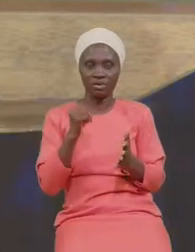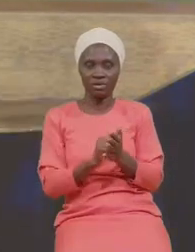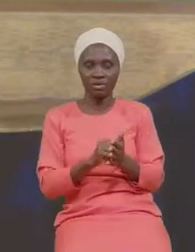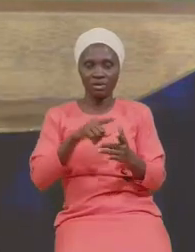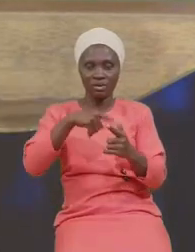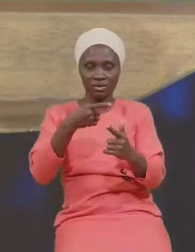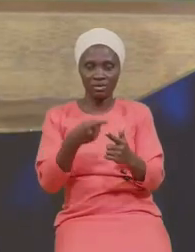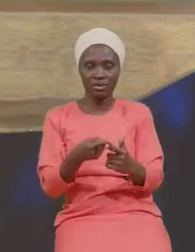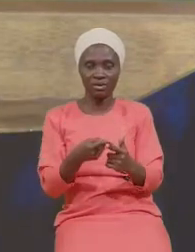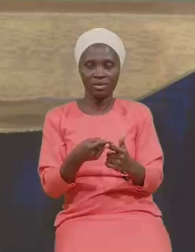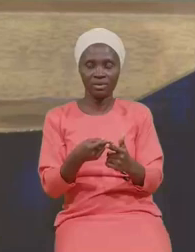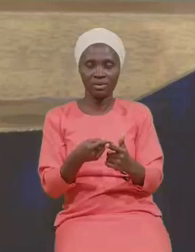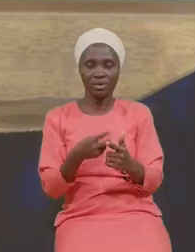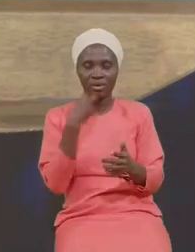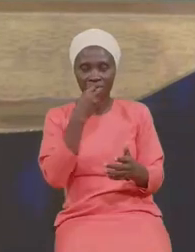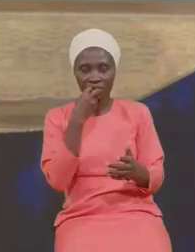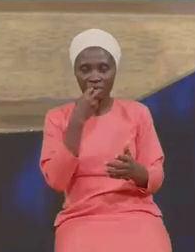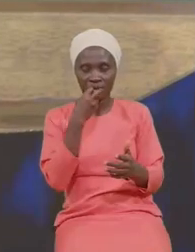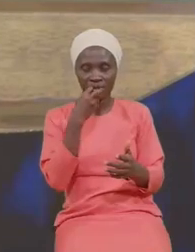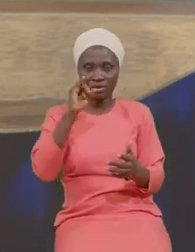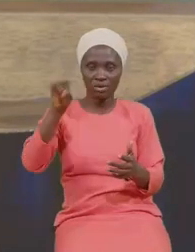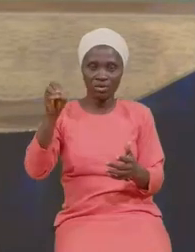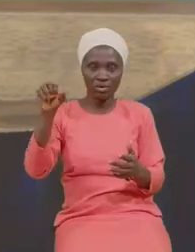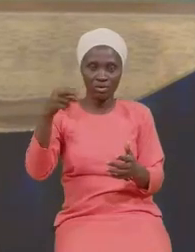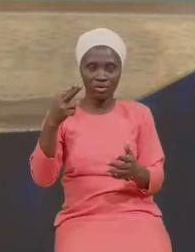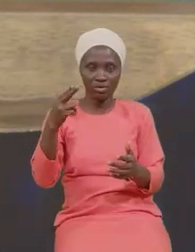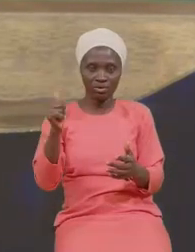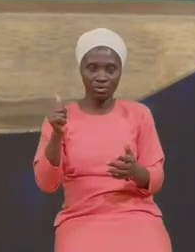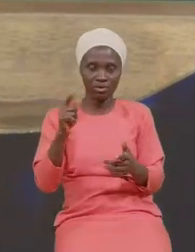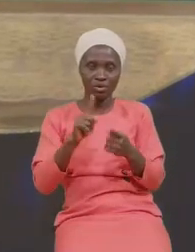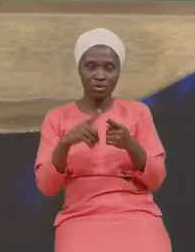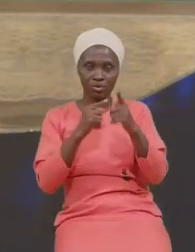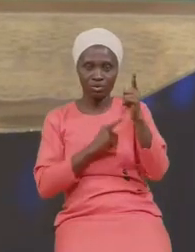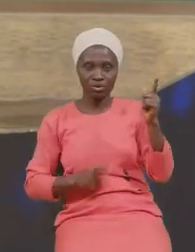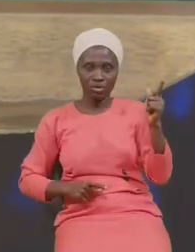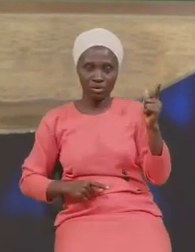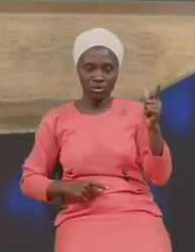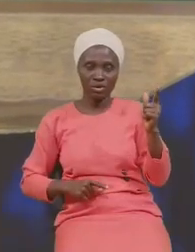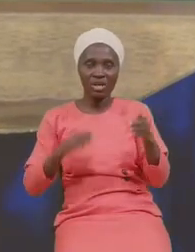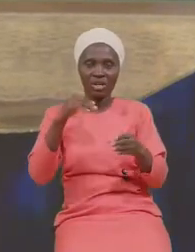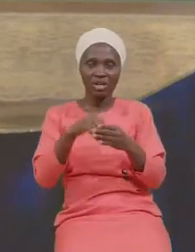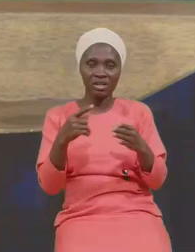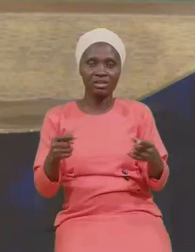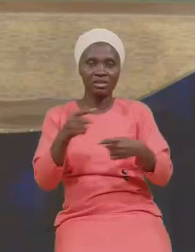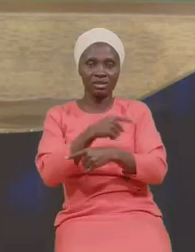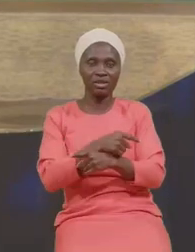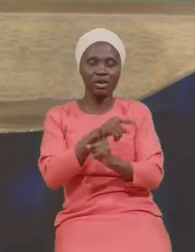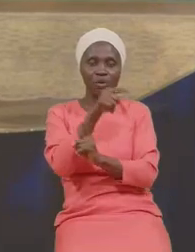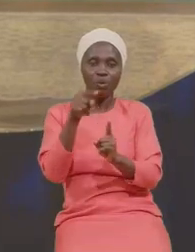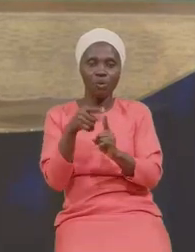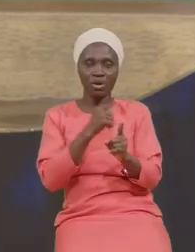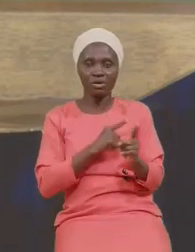alors Josué par là à l'Éternel le jour où l'éternel